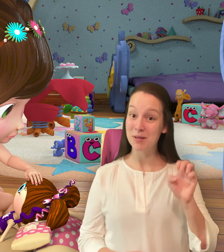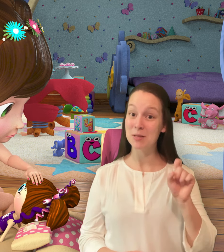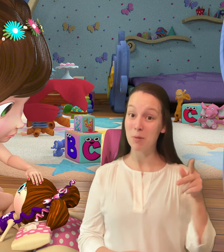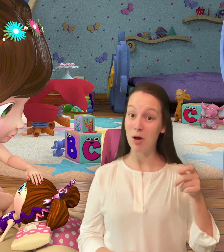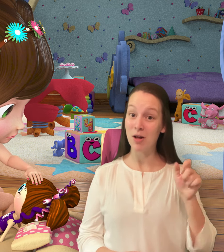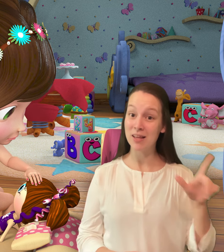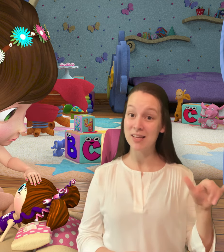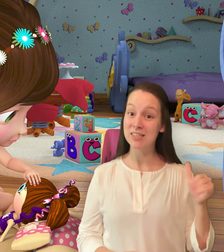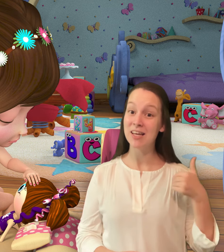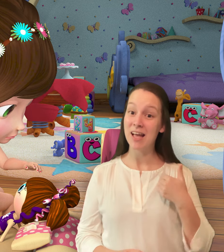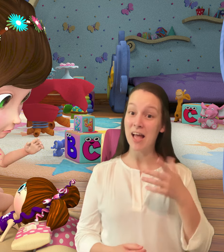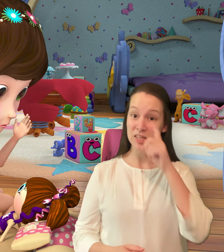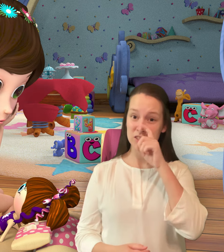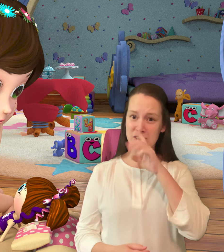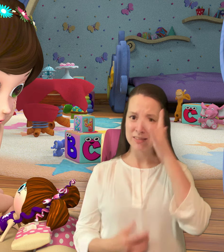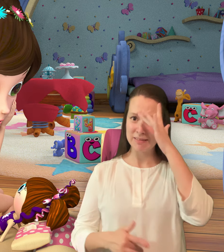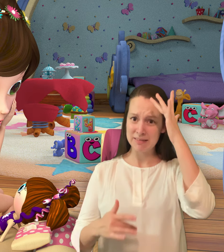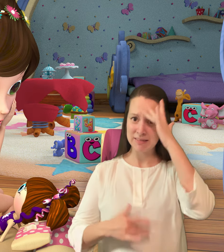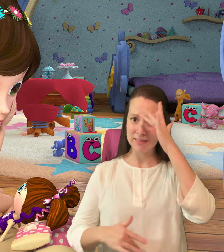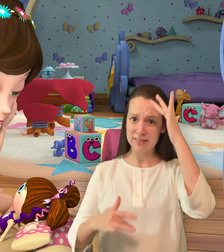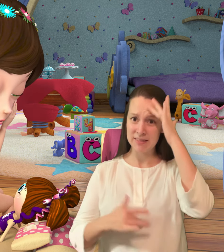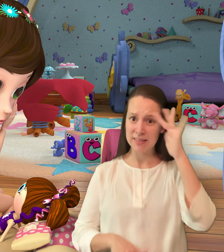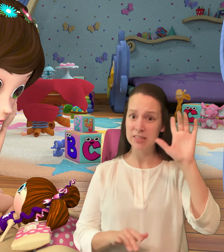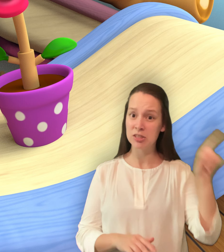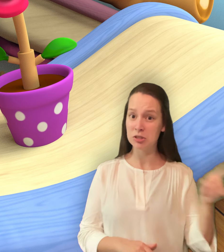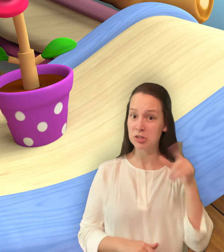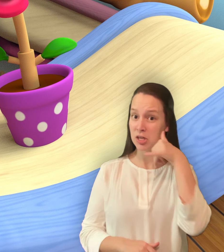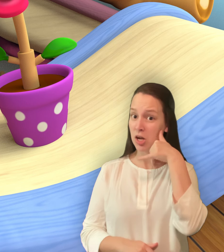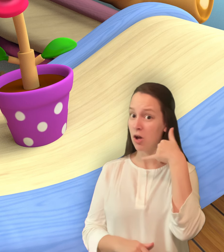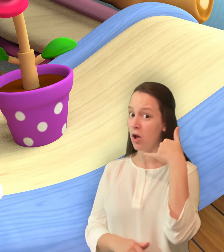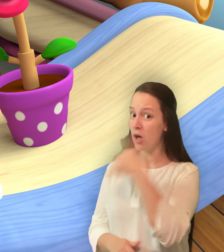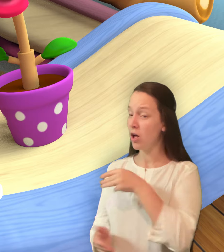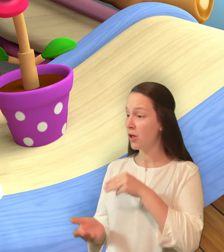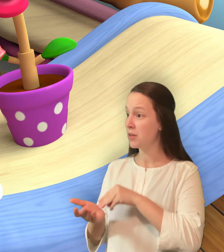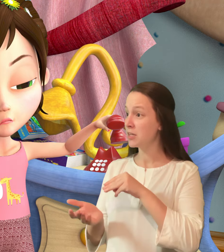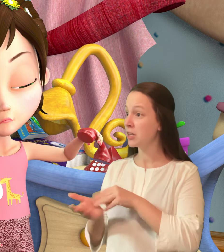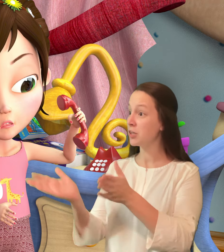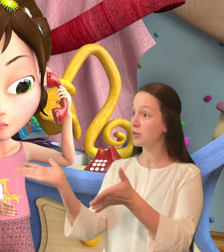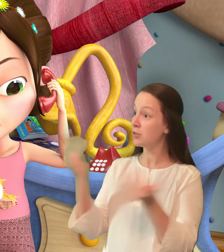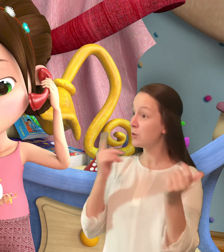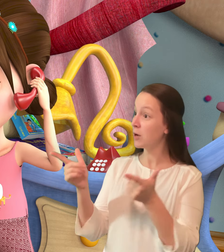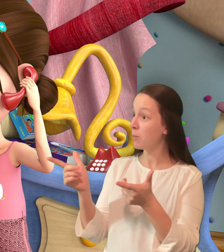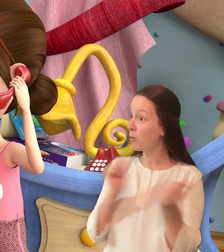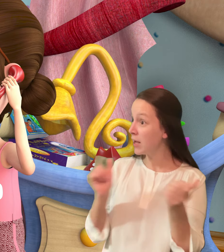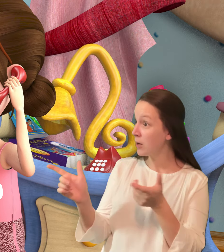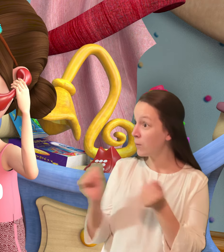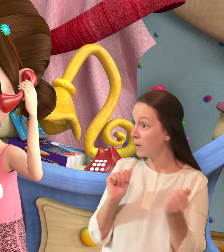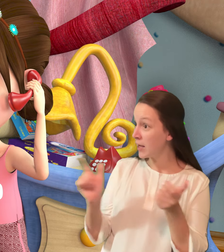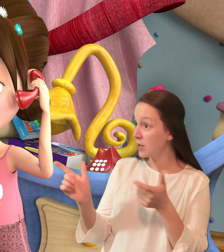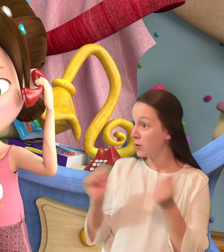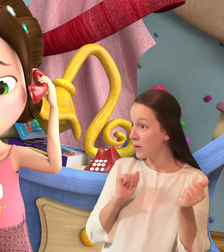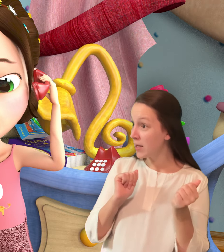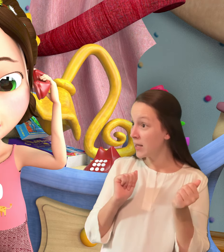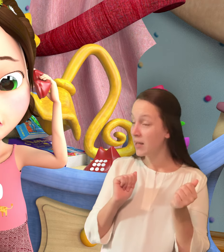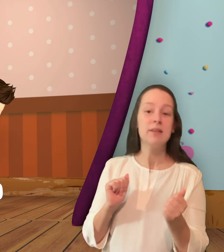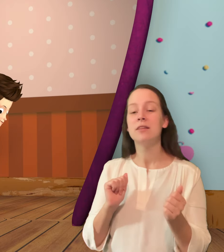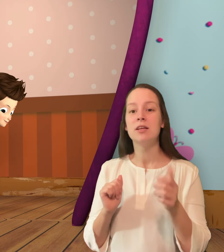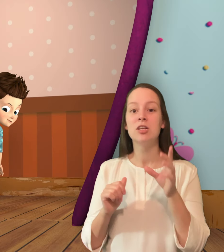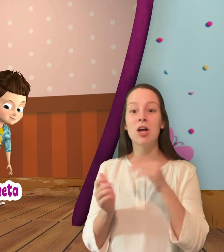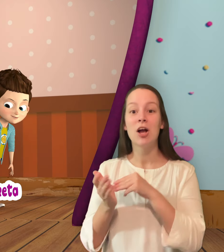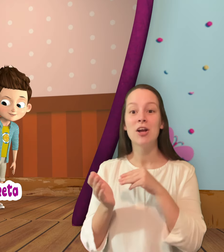ポリさんの人形は病気だった医者に電話しててくださいと言っ